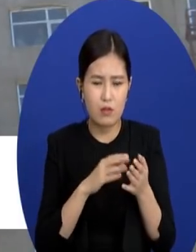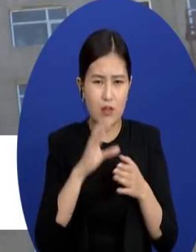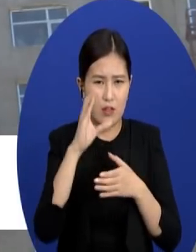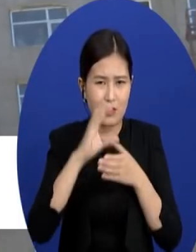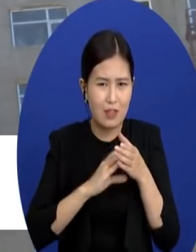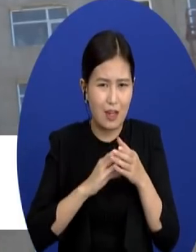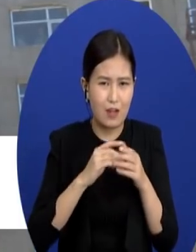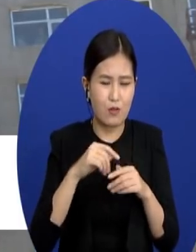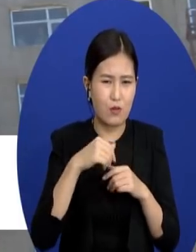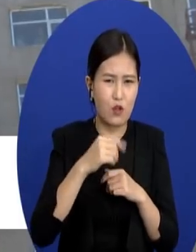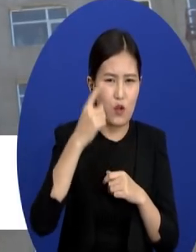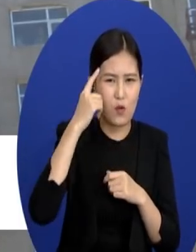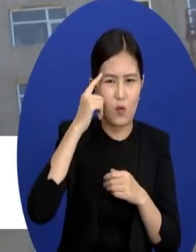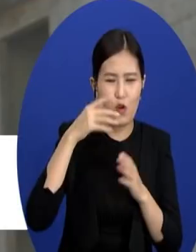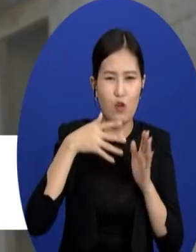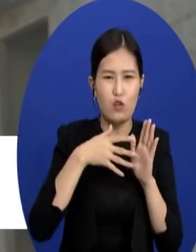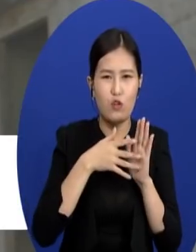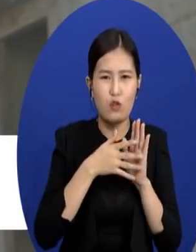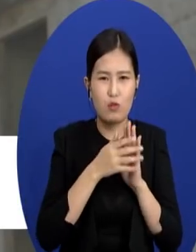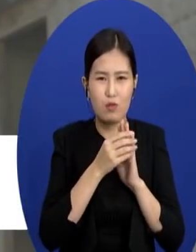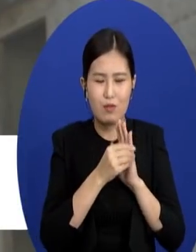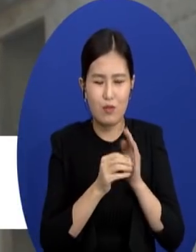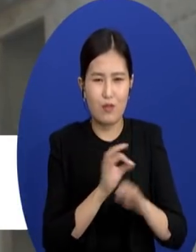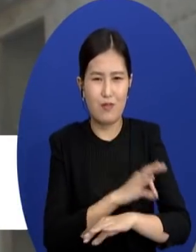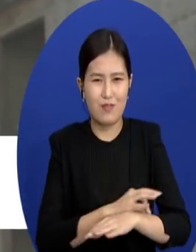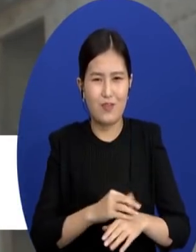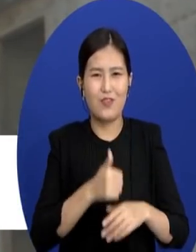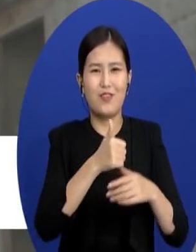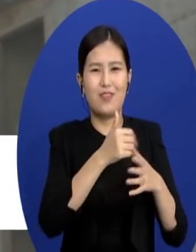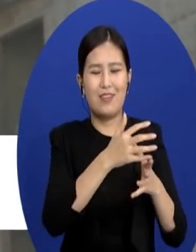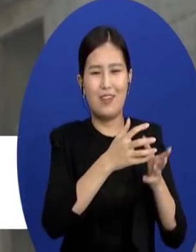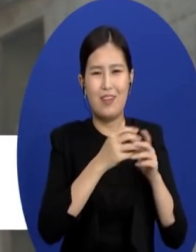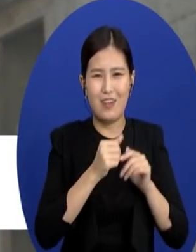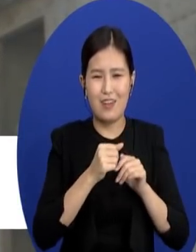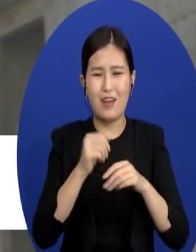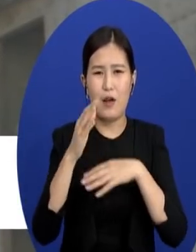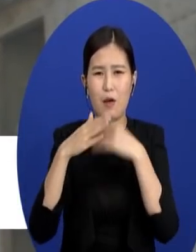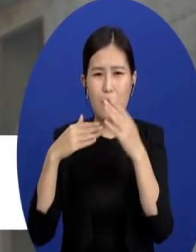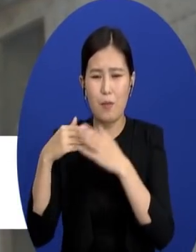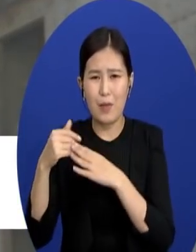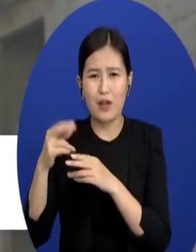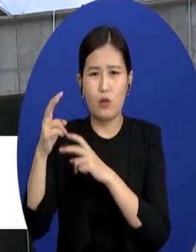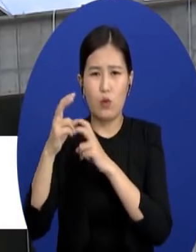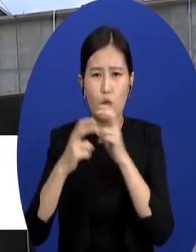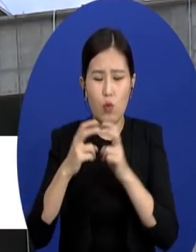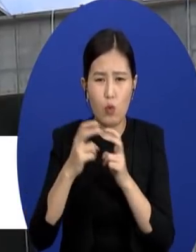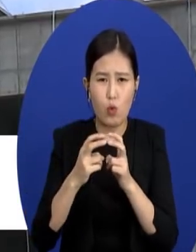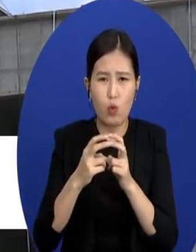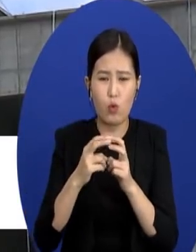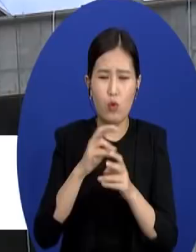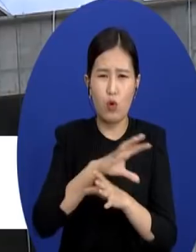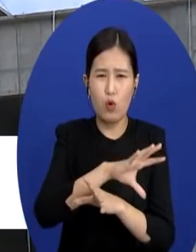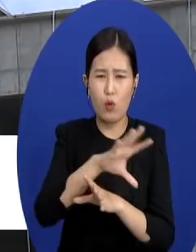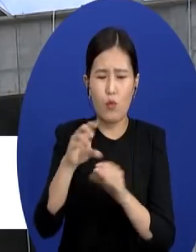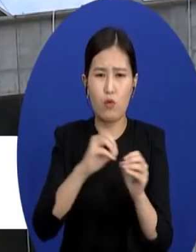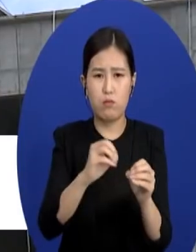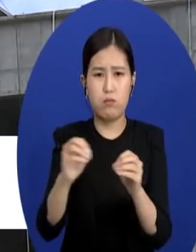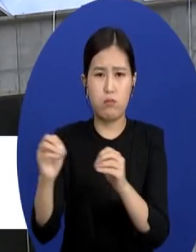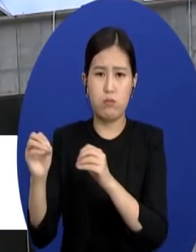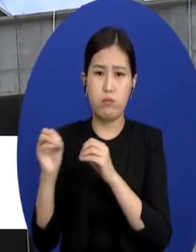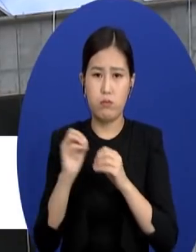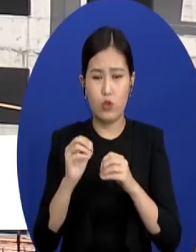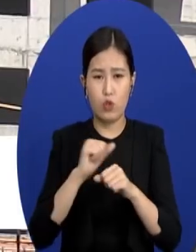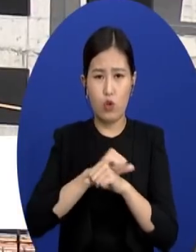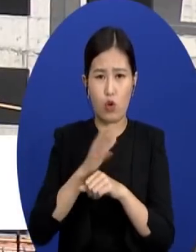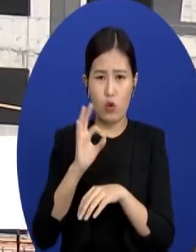төслүүдийг эхлүүлсэн ч өнөөдөр нийлүүлэлт барилга угсралт үйл төрлөгд хаа хаанаа тэг зогсолт хийгээд байгаа юм а. Коронавирусын аюулаас ард иргэдийн